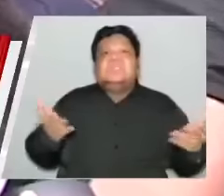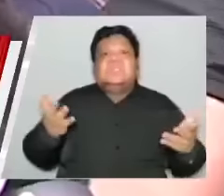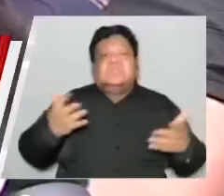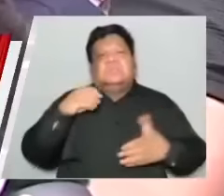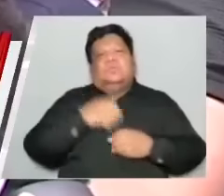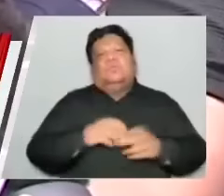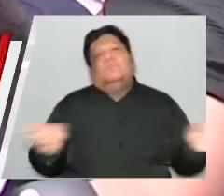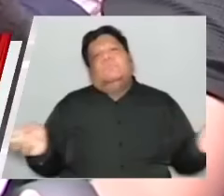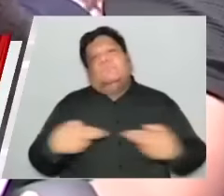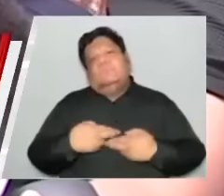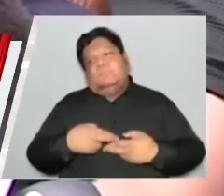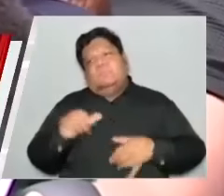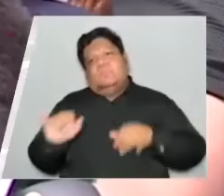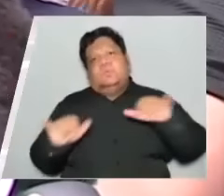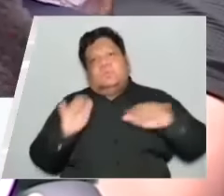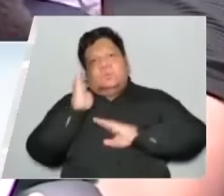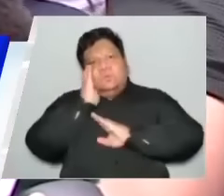Sabihin po yun,